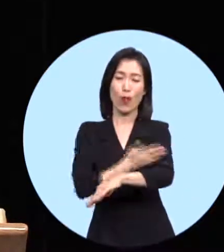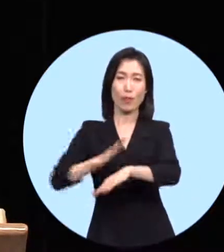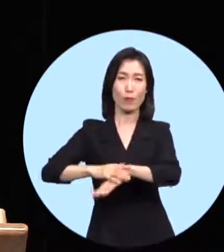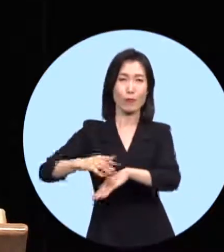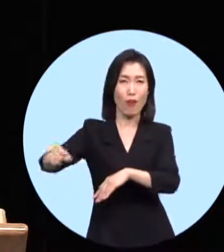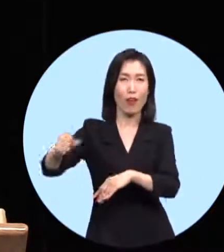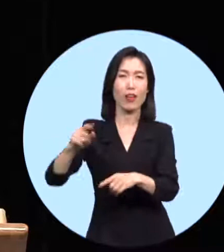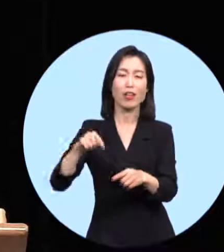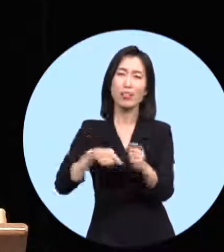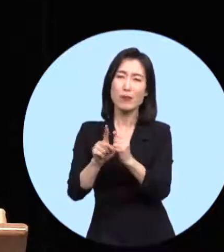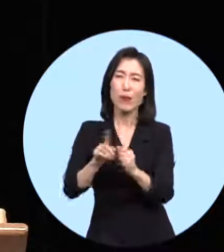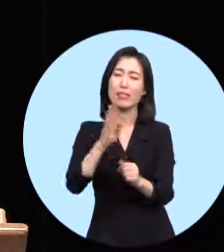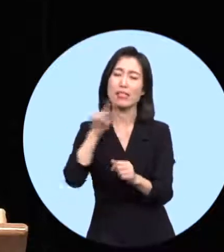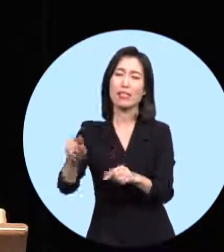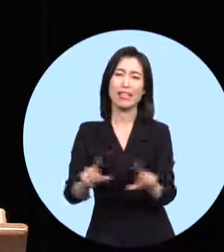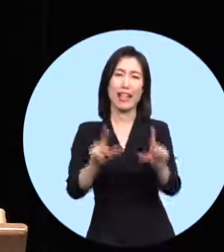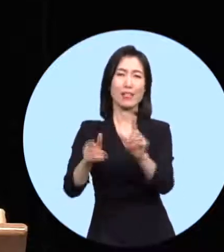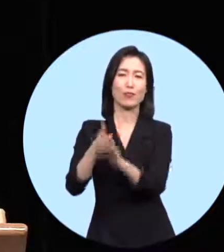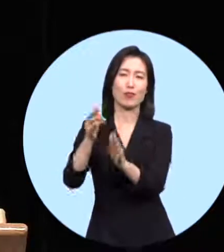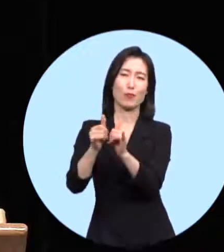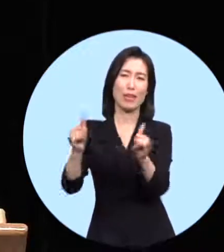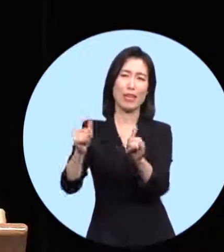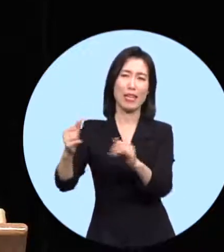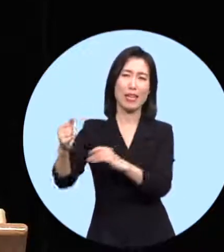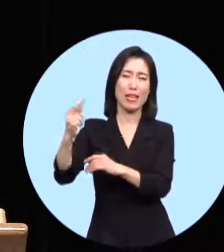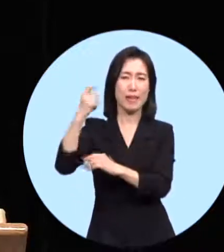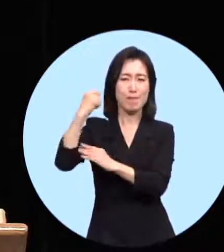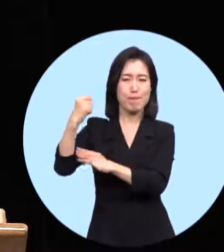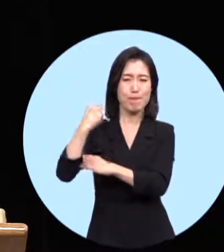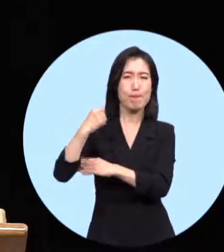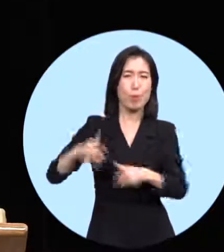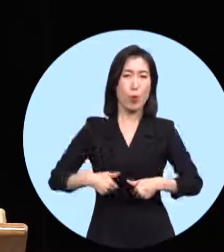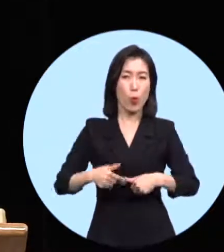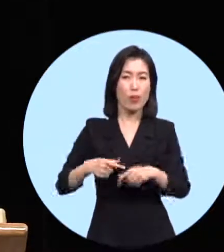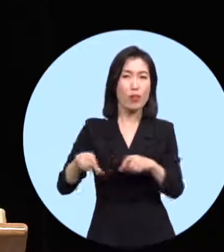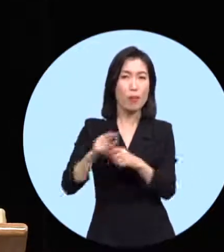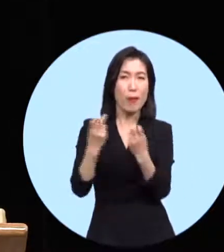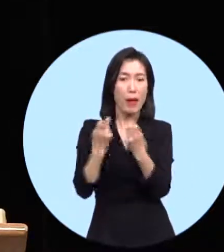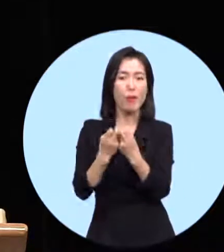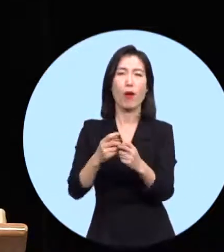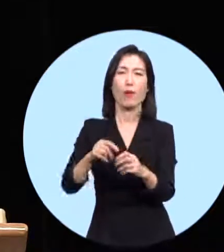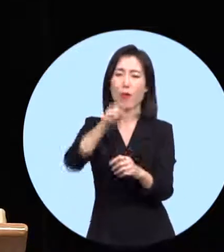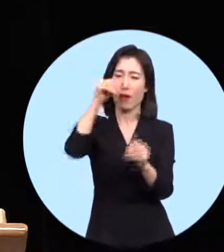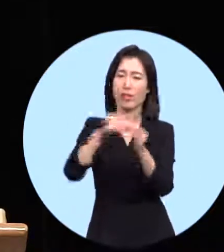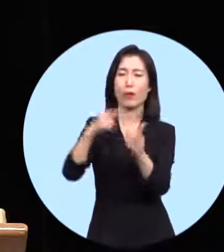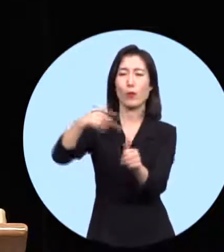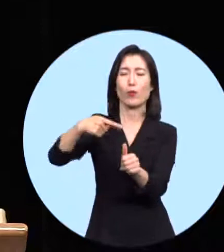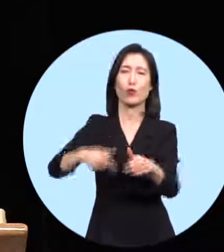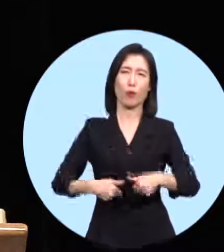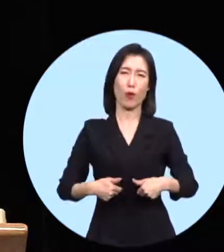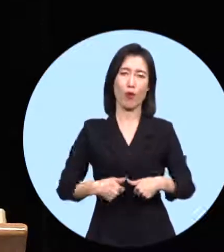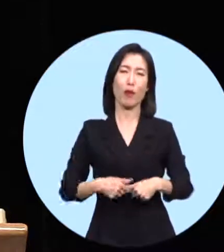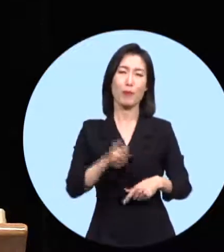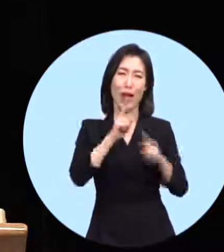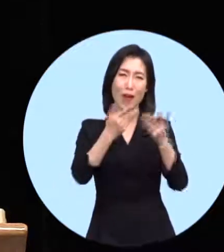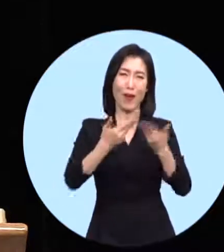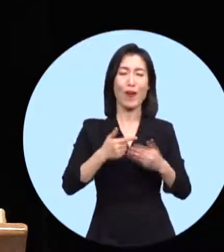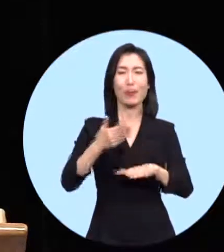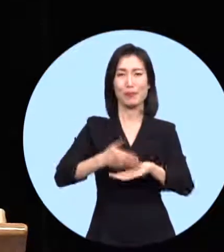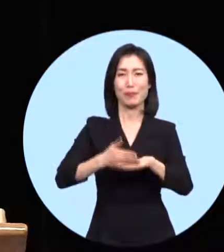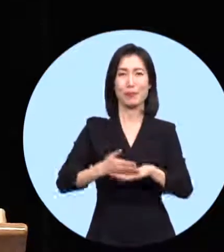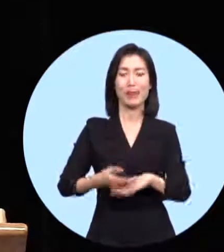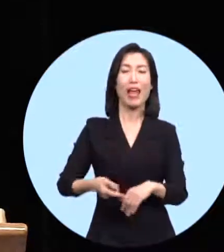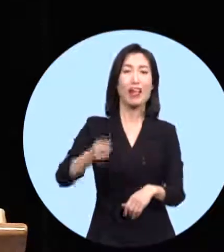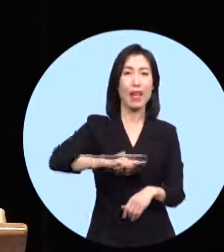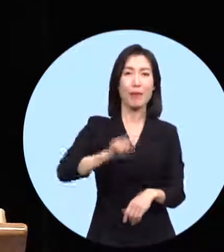자치 역량을 강화하는 평생교육에서 찾을 수 있다는 말씀 감사드립니다. 다음은 이수